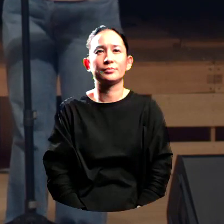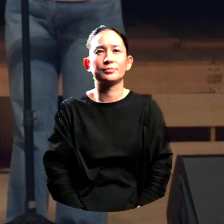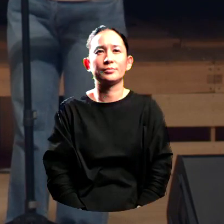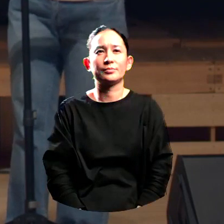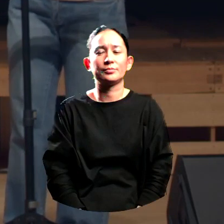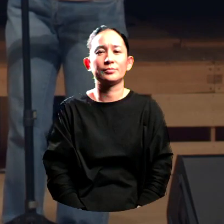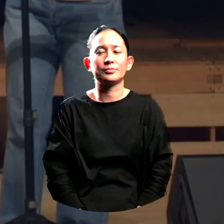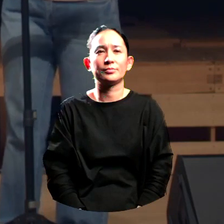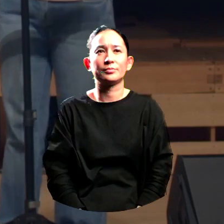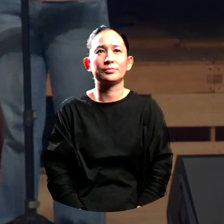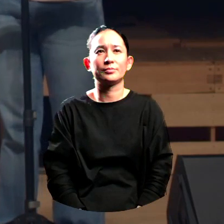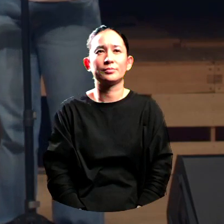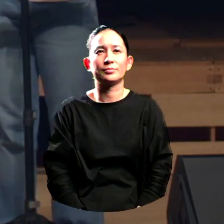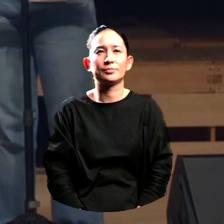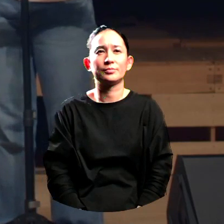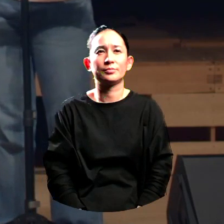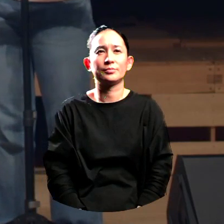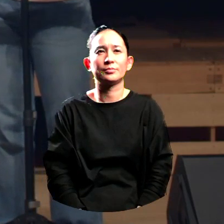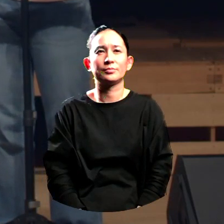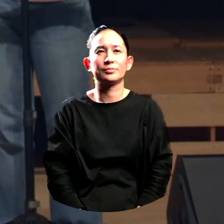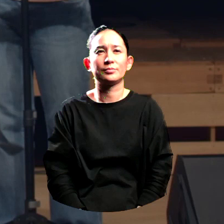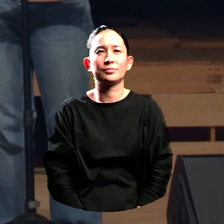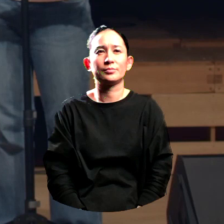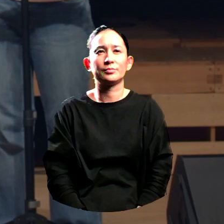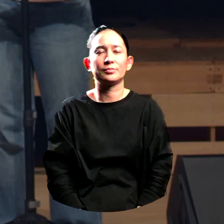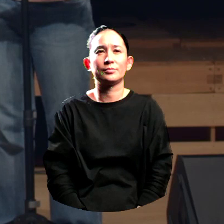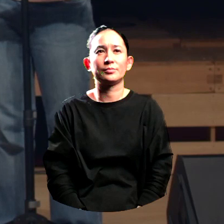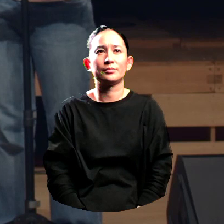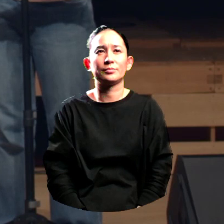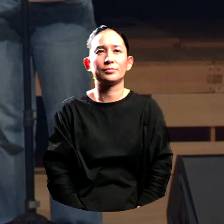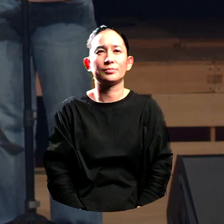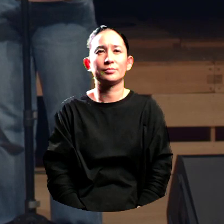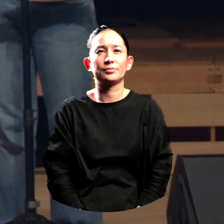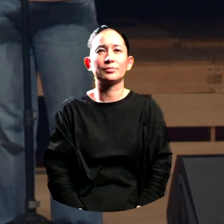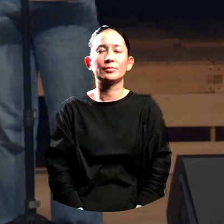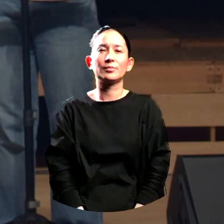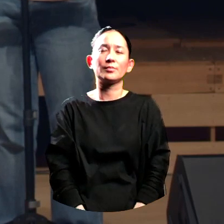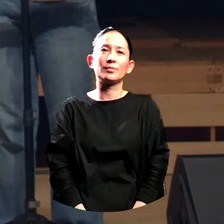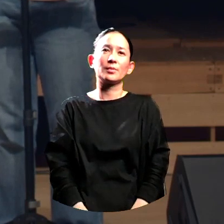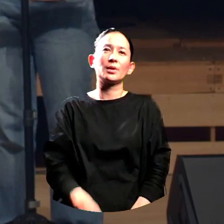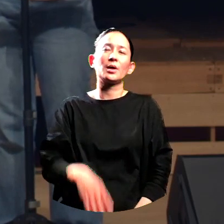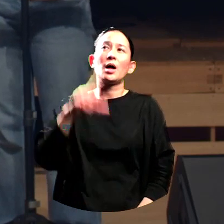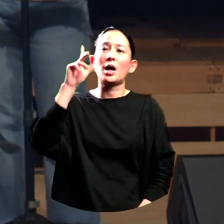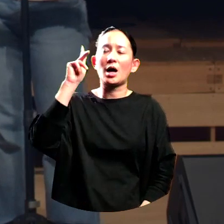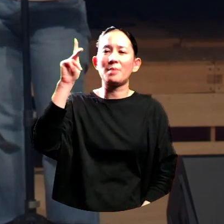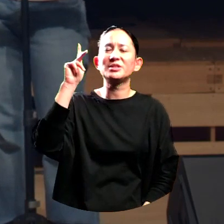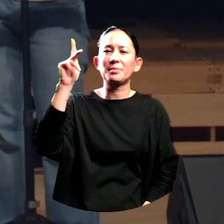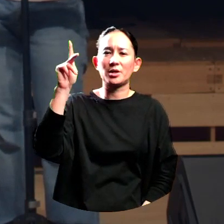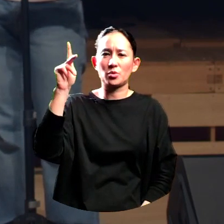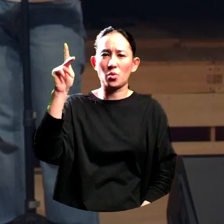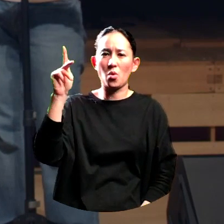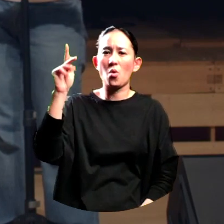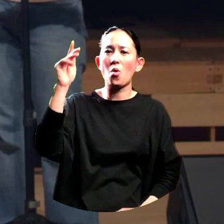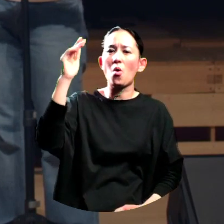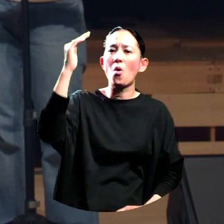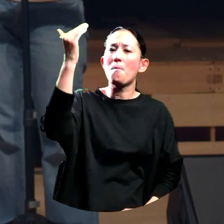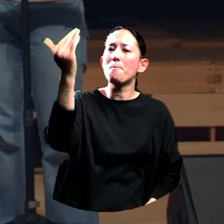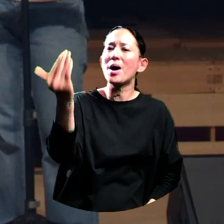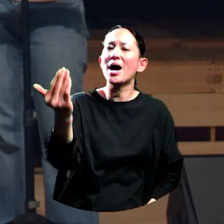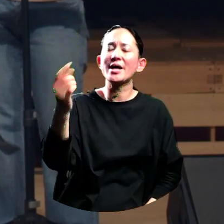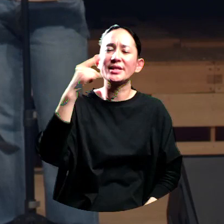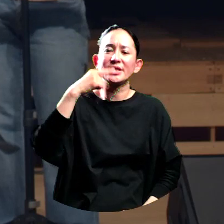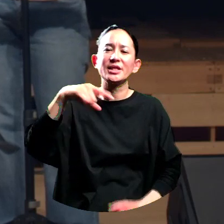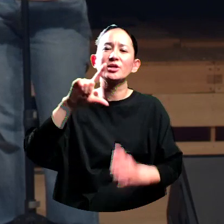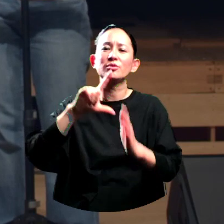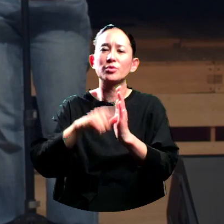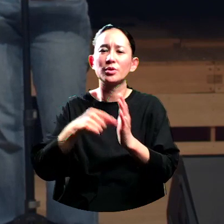GodOur hearts should be filled with praise and thanksgiving. 神様の御前に出るとき、私たちの心は